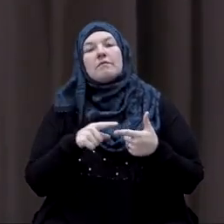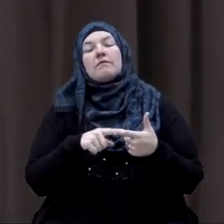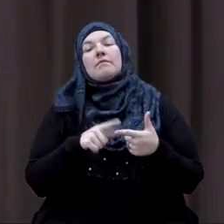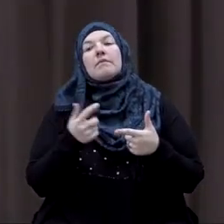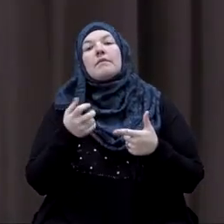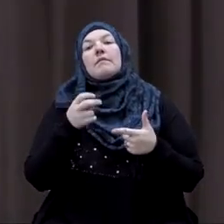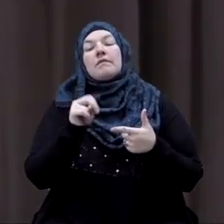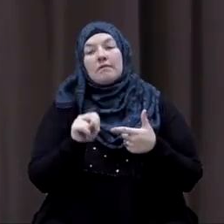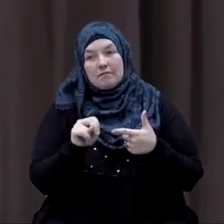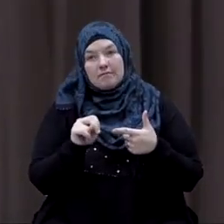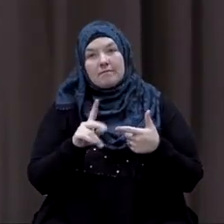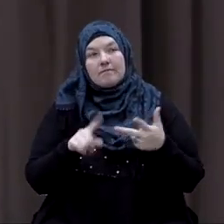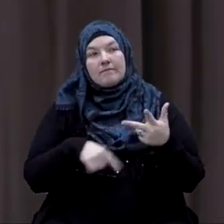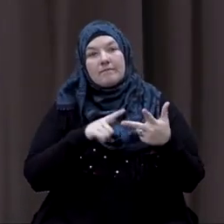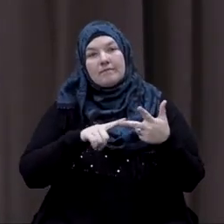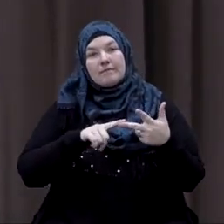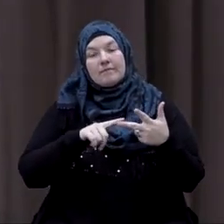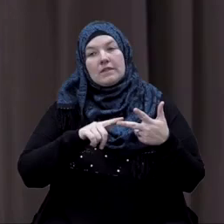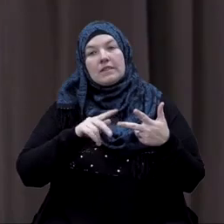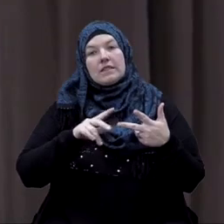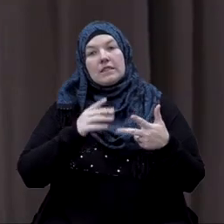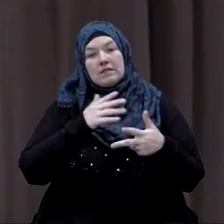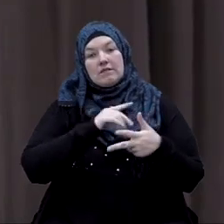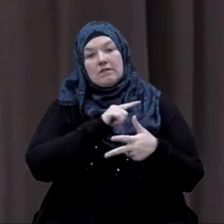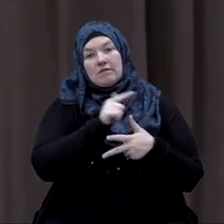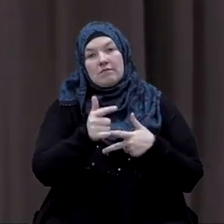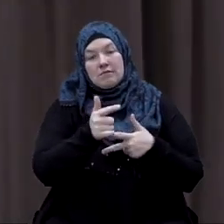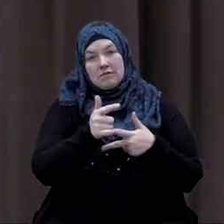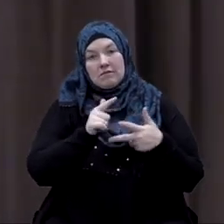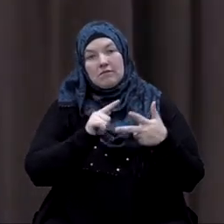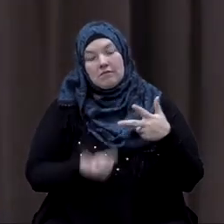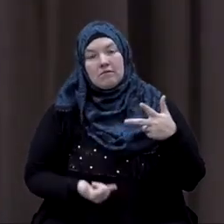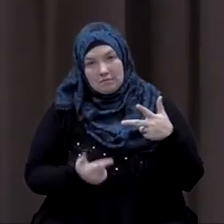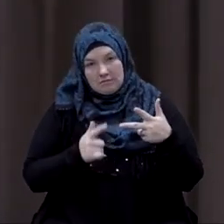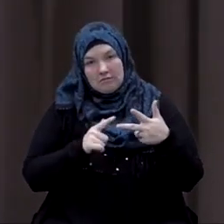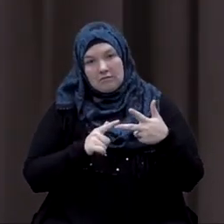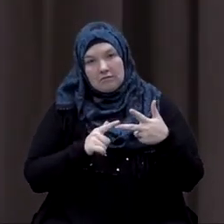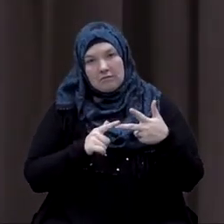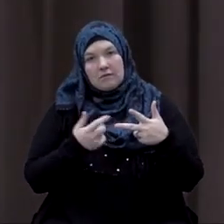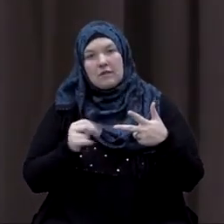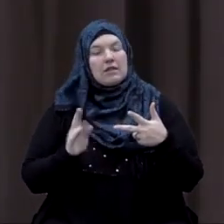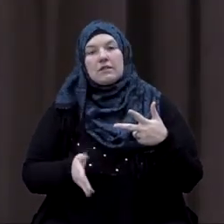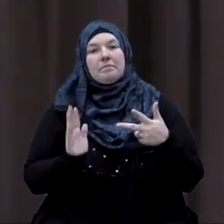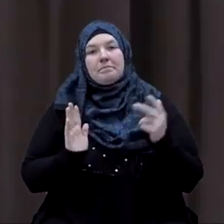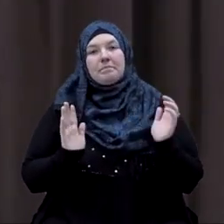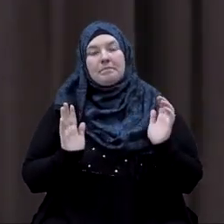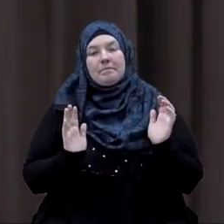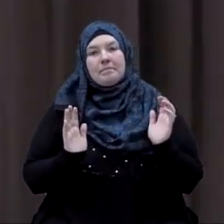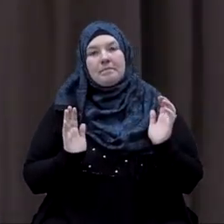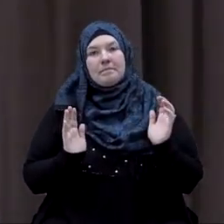الذين يلونهم. Then the second following generation. And he stopped.